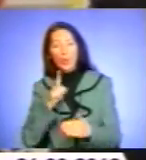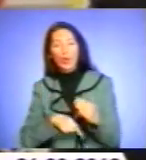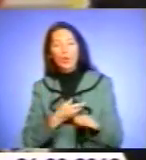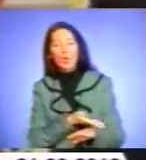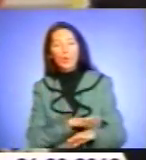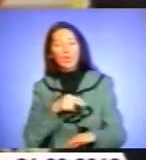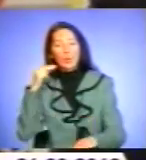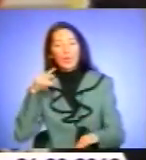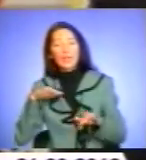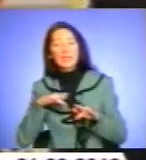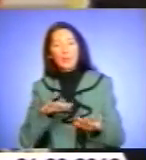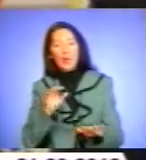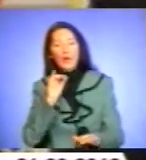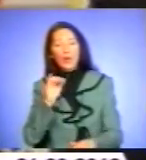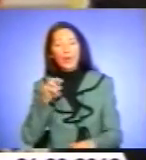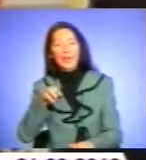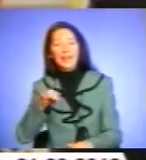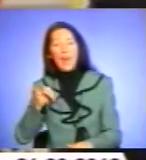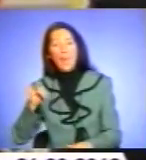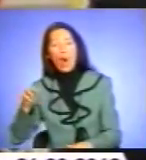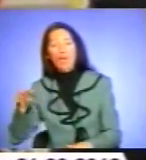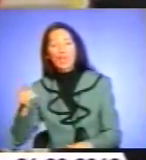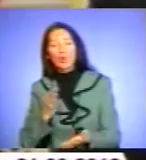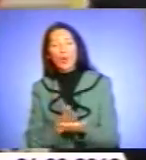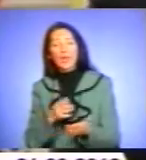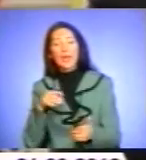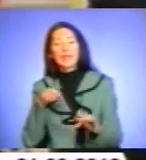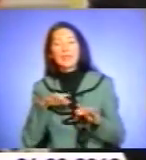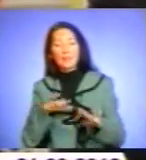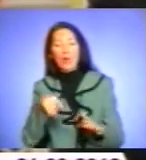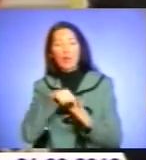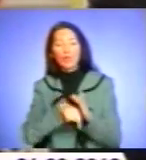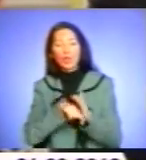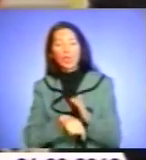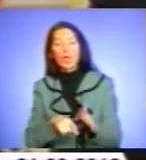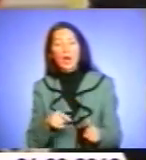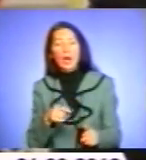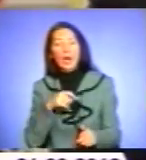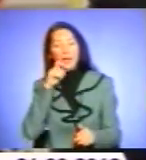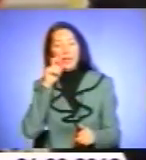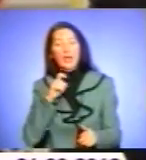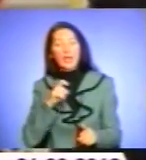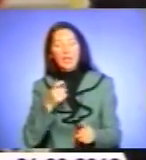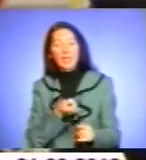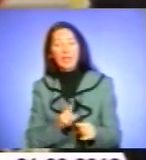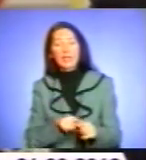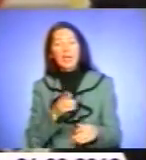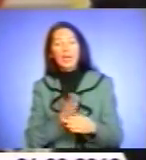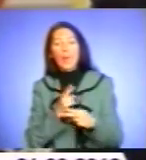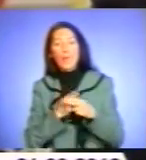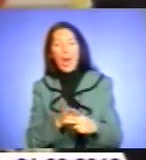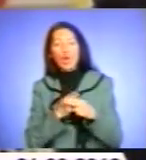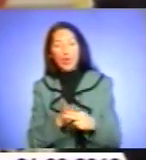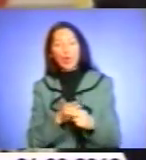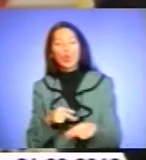Справа Юлії Тимошенко є внутрішньою справою України. Однак ця справа також є серйозною значущою перешкодою на шляху зближення України з установами